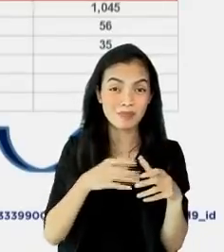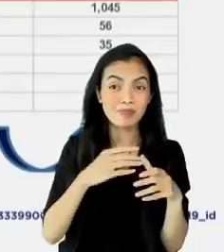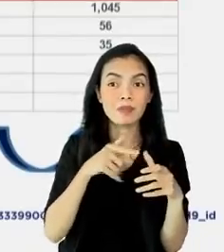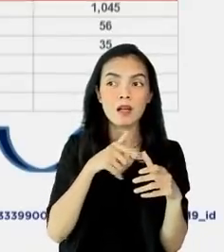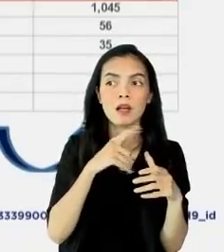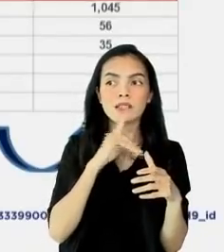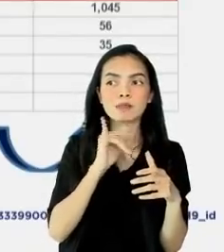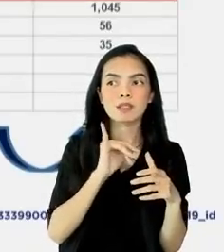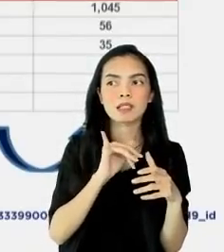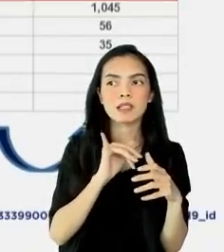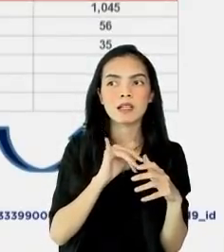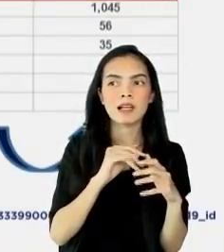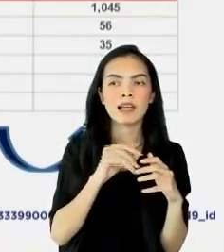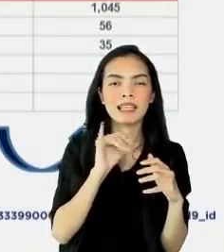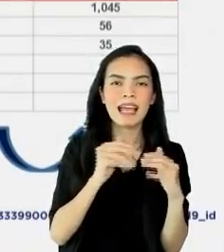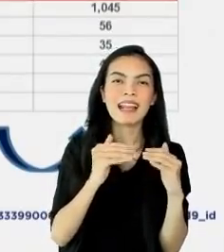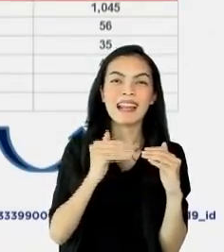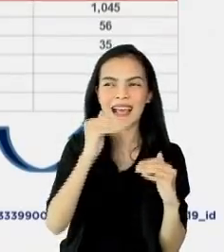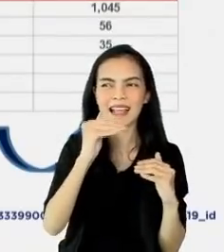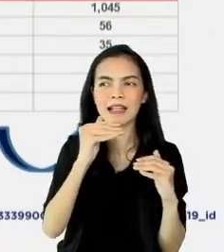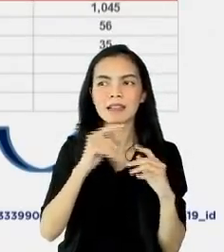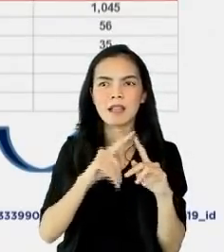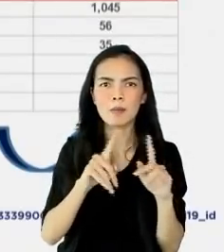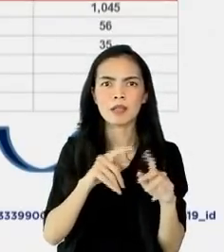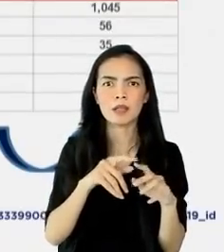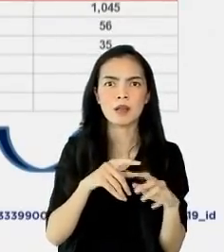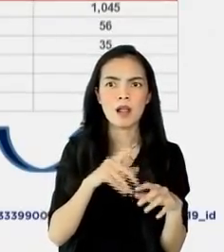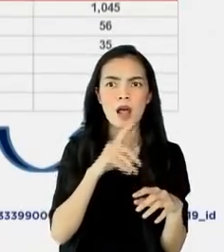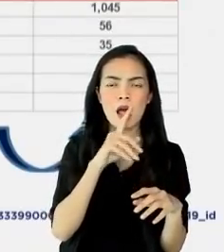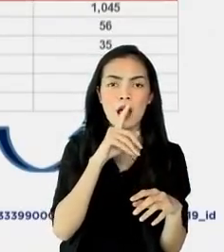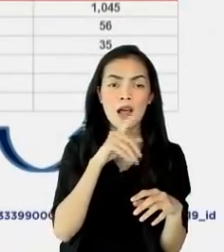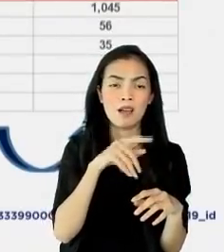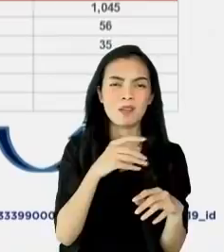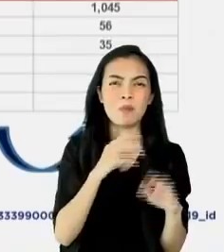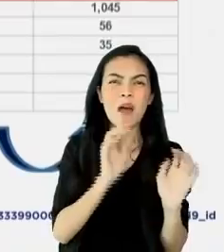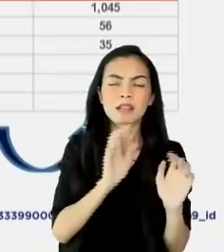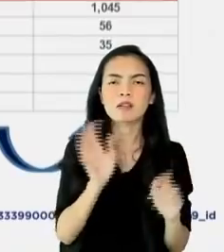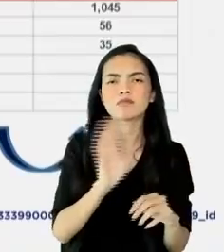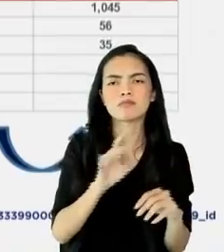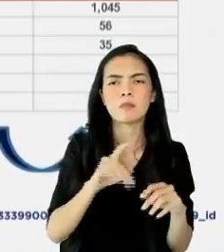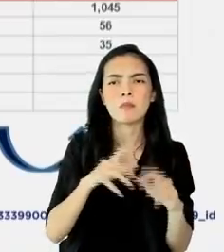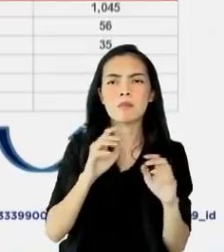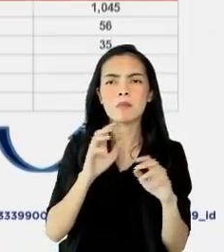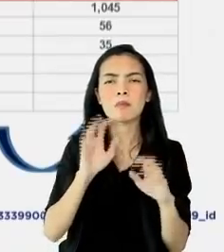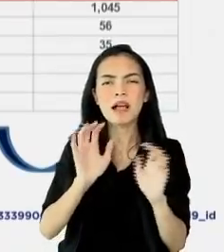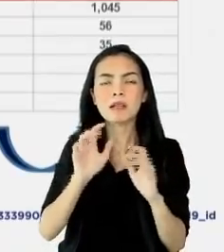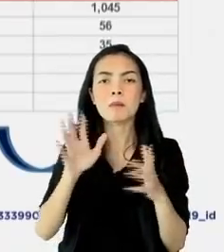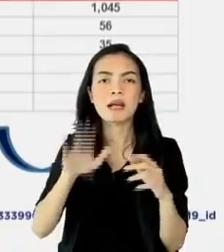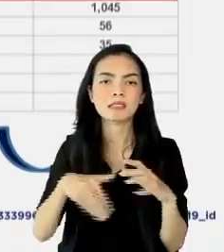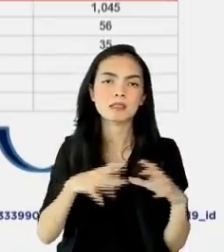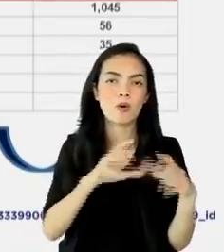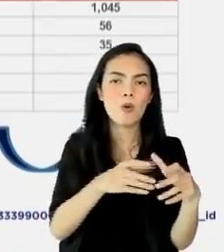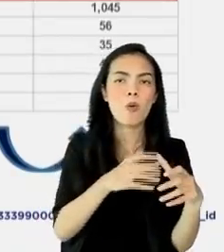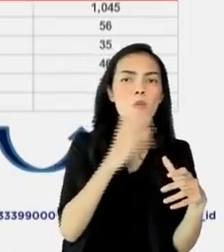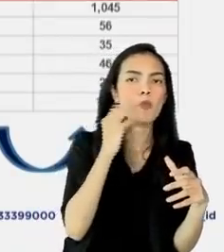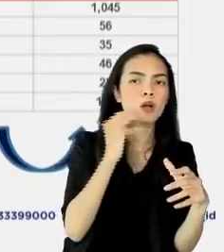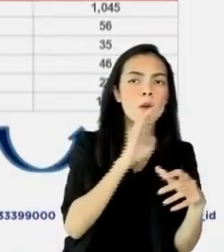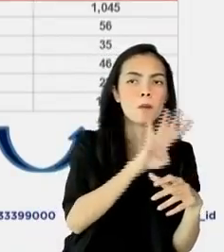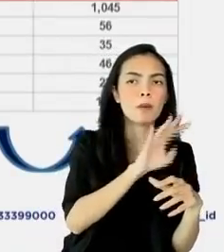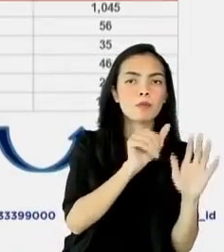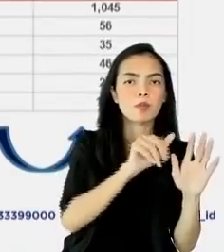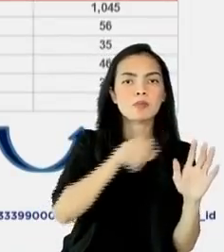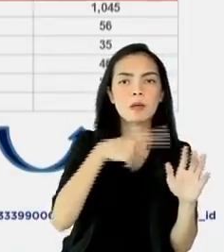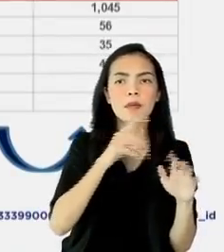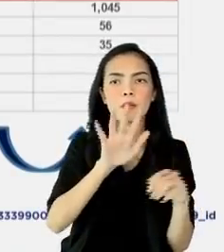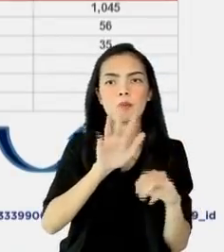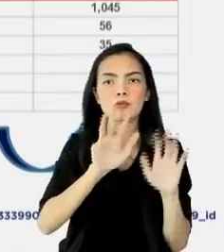kelompok usia 46 sampai 59 dan 31 sampai 45 tahun. Ini yang ingin saya highlight.